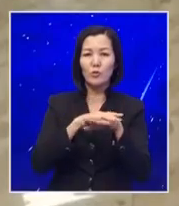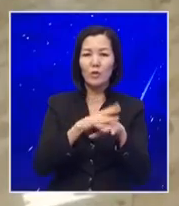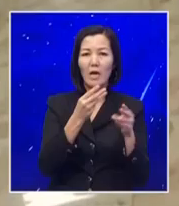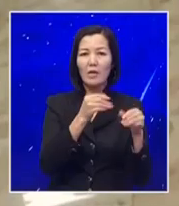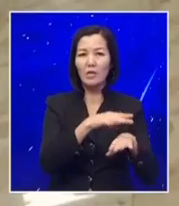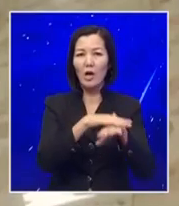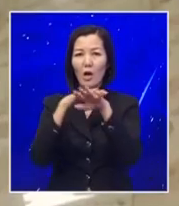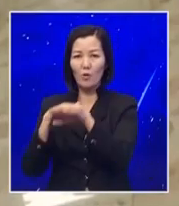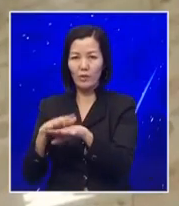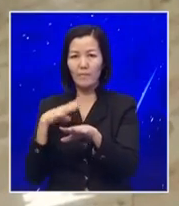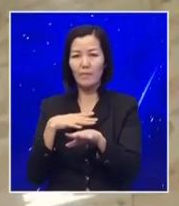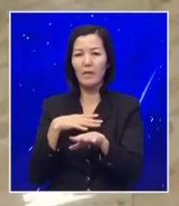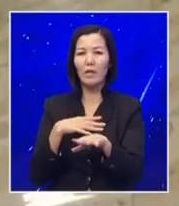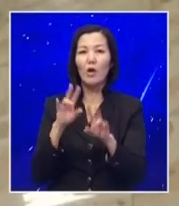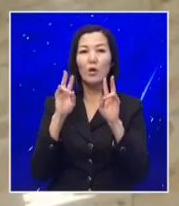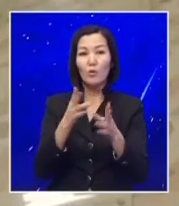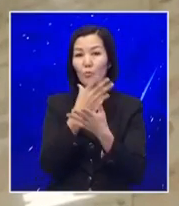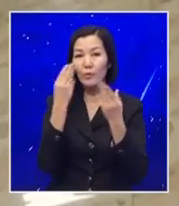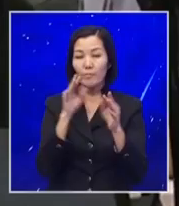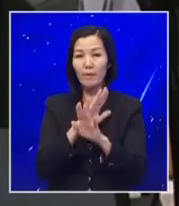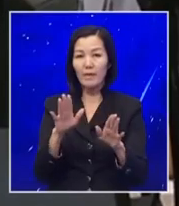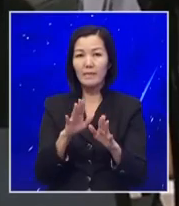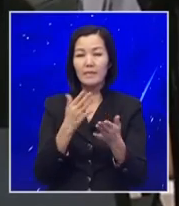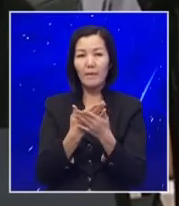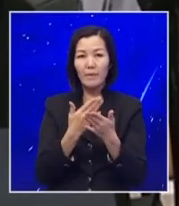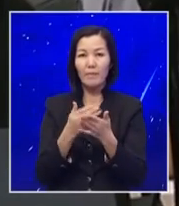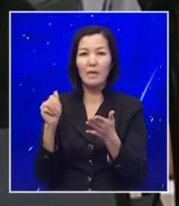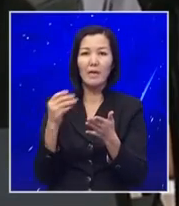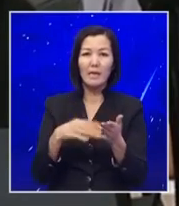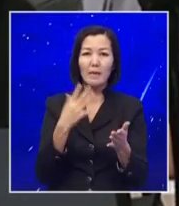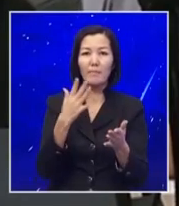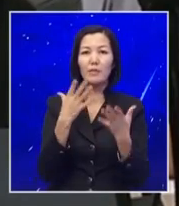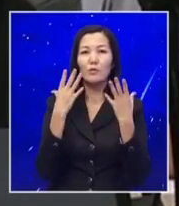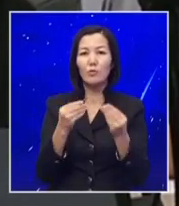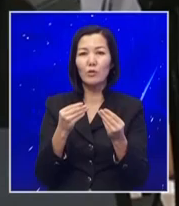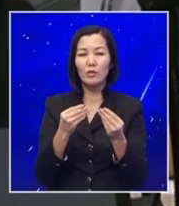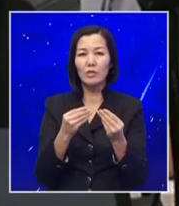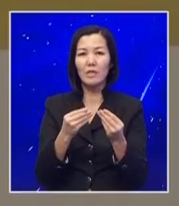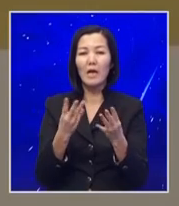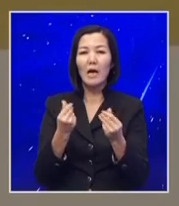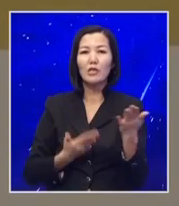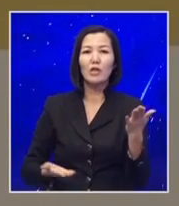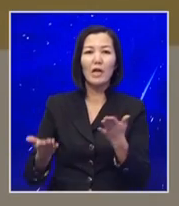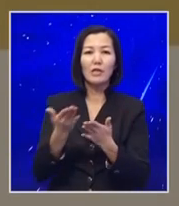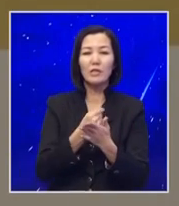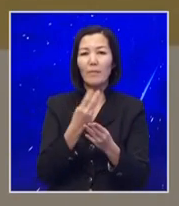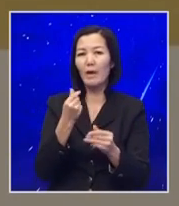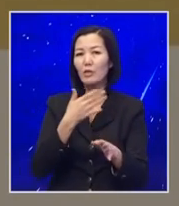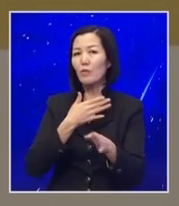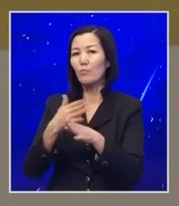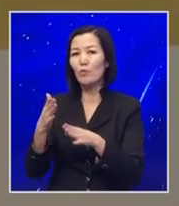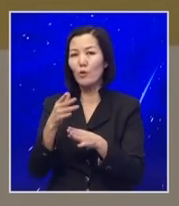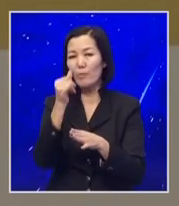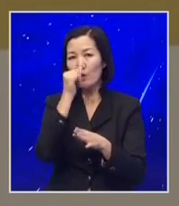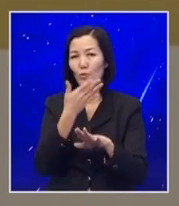береді. Бірақ мұнан ұмытпаңыз, егер сіз құжаттарыңызды 45 күннің ішінде жинап, қаражатты осы аралықта жұмсап үлгермесеңіз,